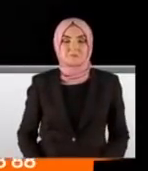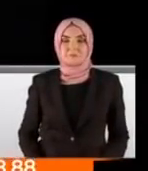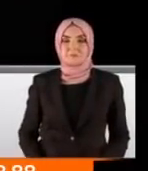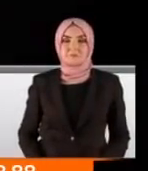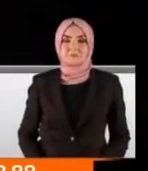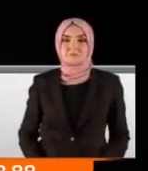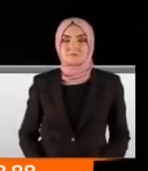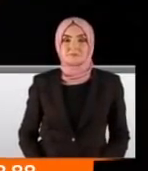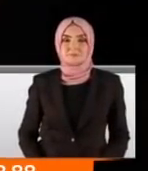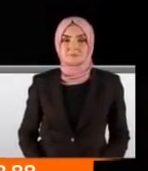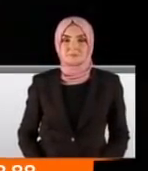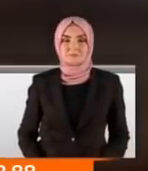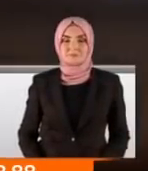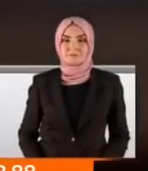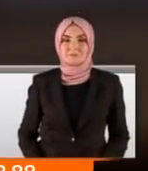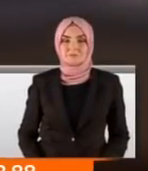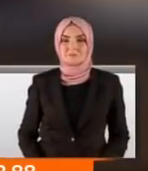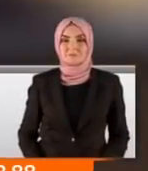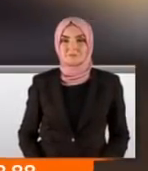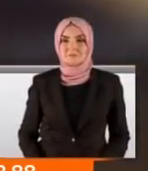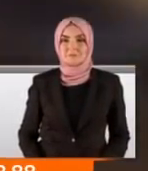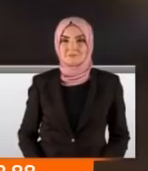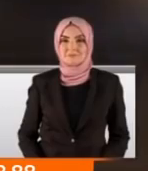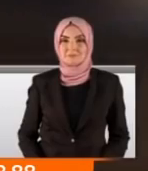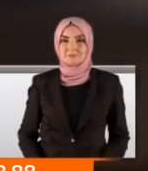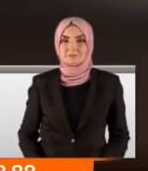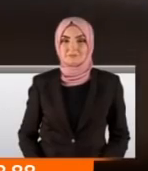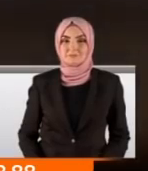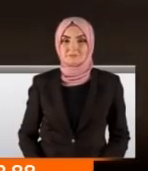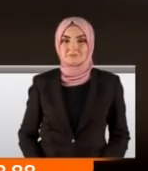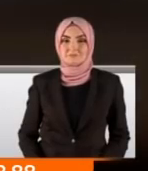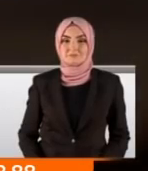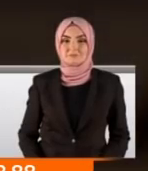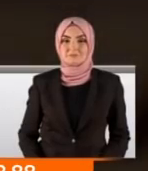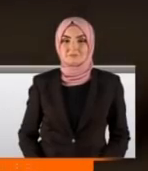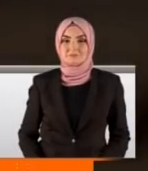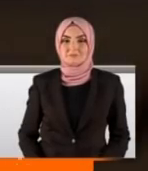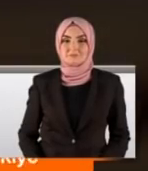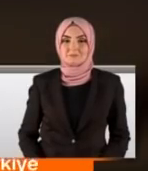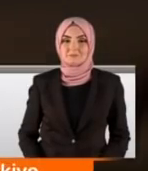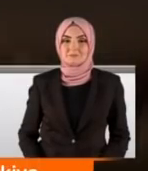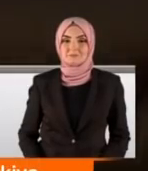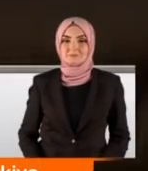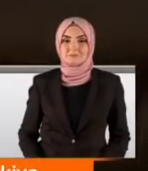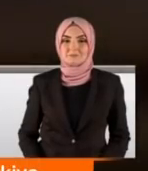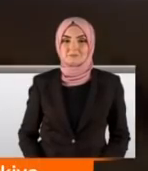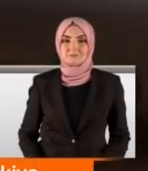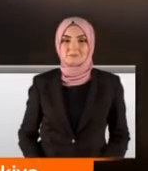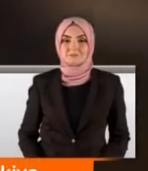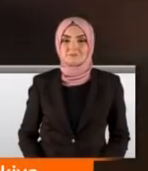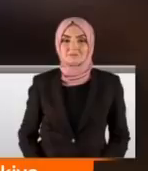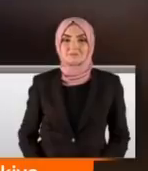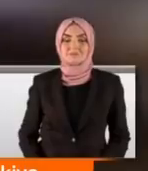abi sabırsız. Mekanın mı? Biz bakıyoruz abi sabah kadar buradayız. Abi burası niye ücretli? Ben bak, şuradaki kafeye gideceğim. Bakıyoruz bir de bak sabah kadar buradayız.